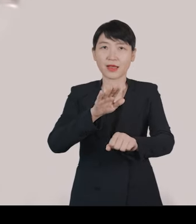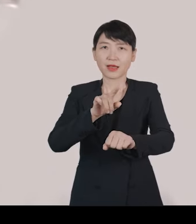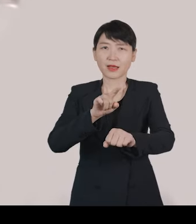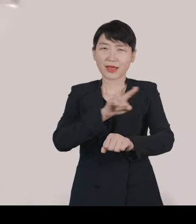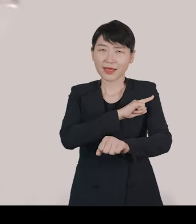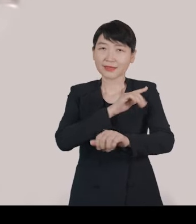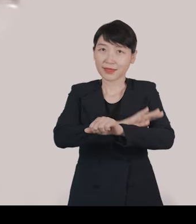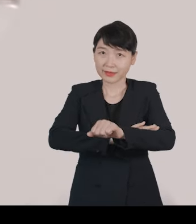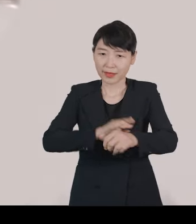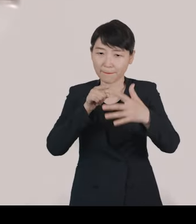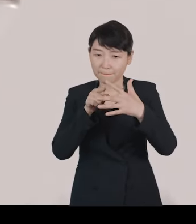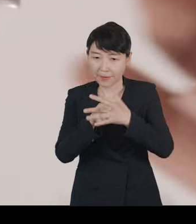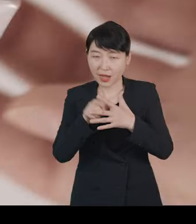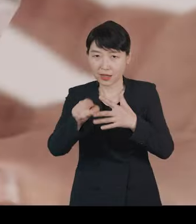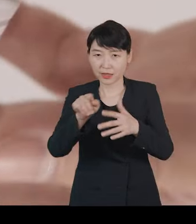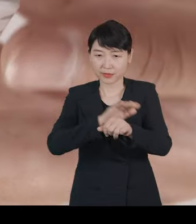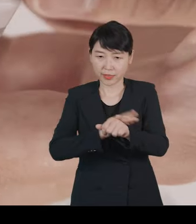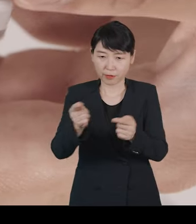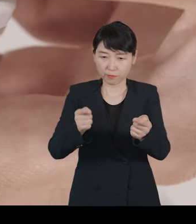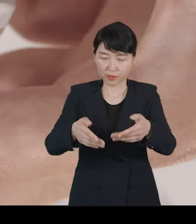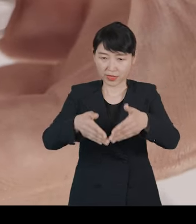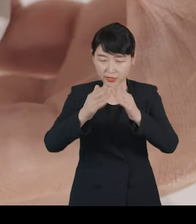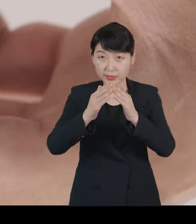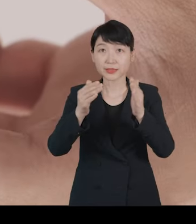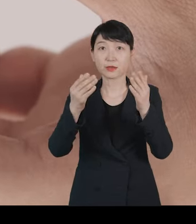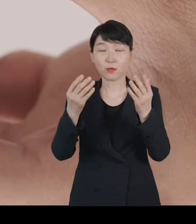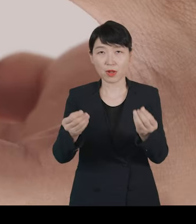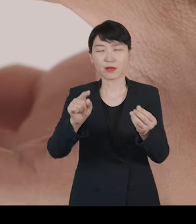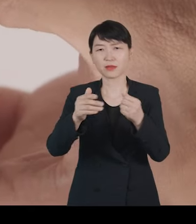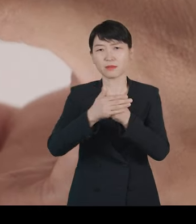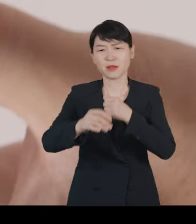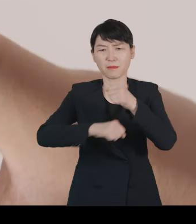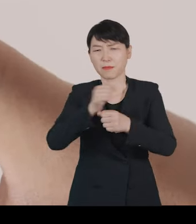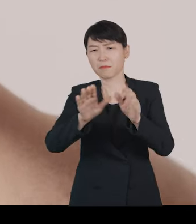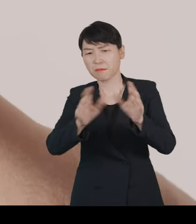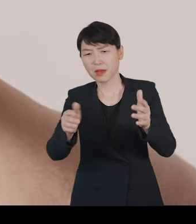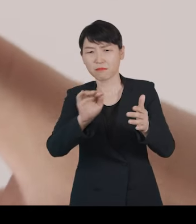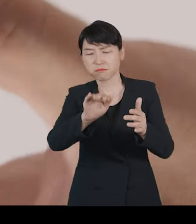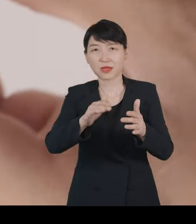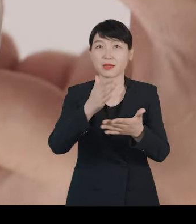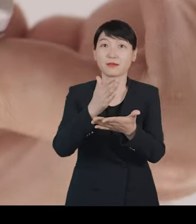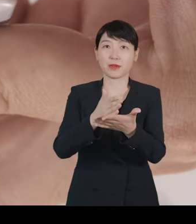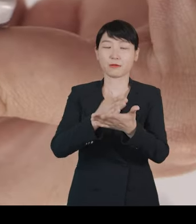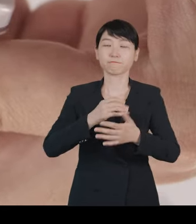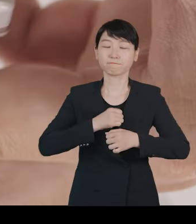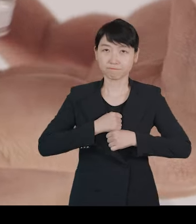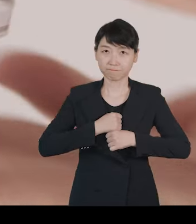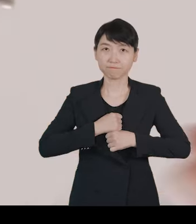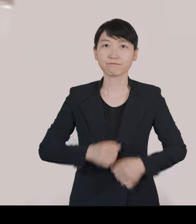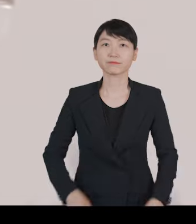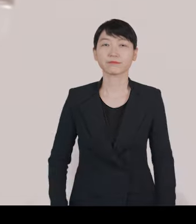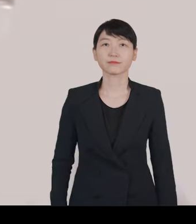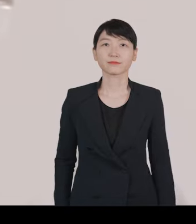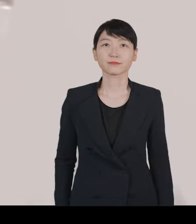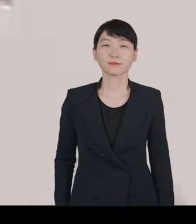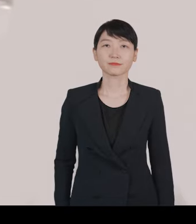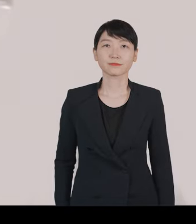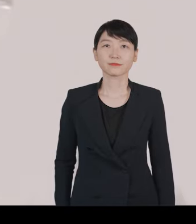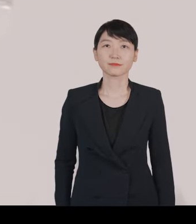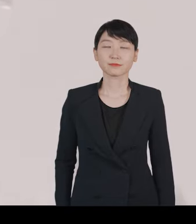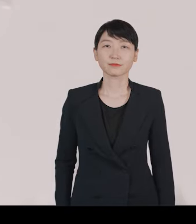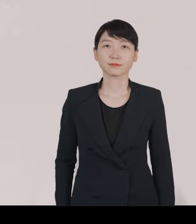최적의 각도로 설치가 되어 있으니 임의로 만지거나 열지 마시고 충격이 가해지지 않도록 주의해 주시기 바랍니다.